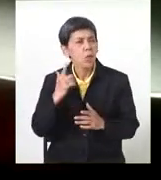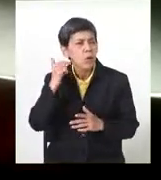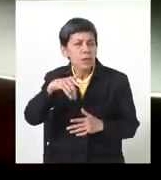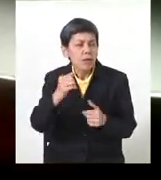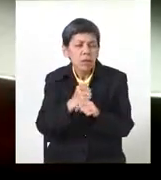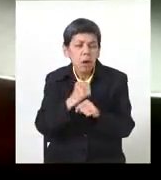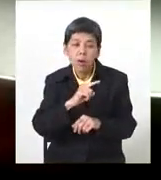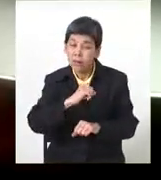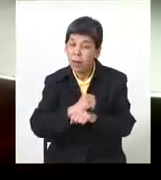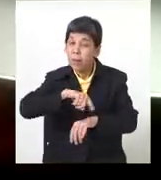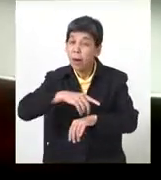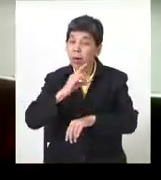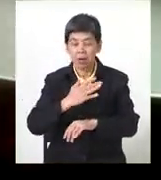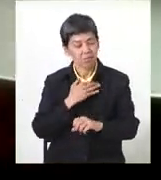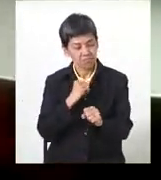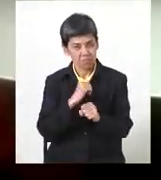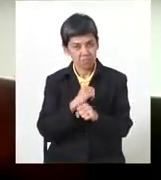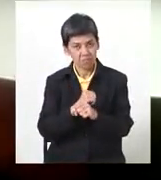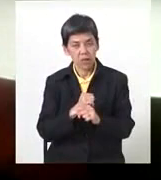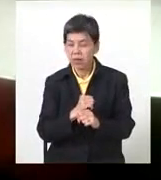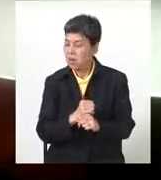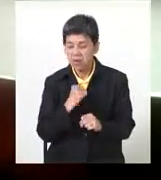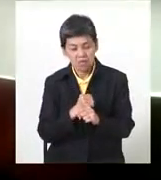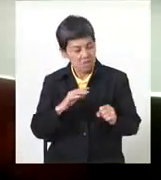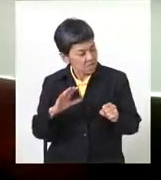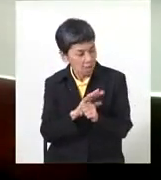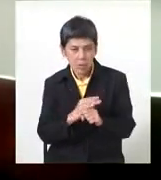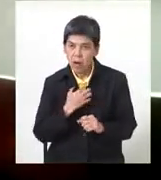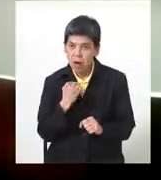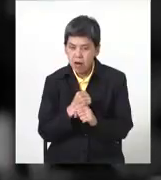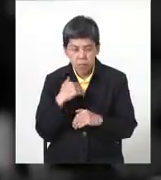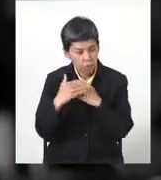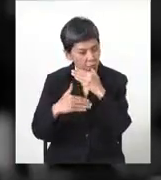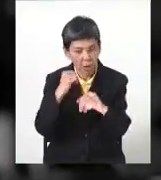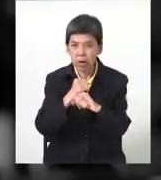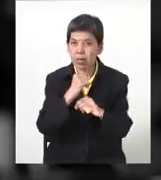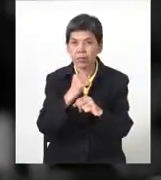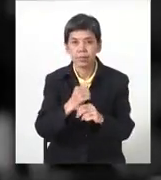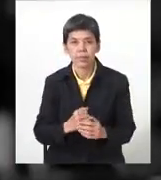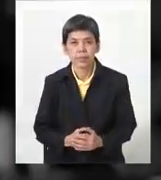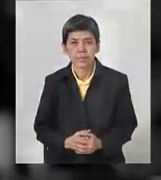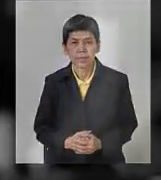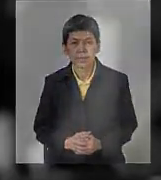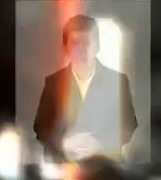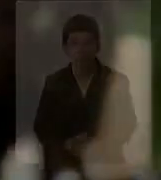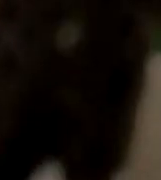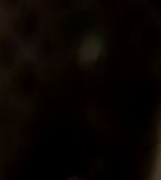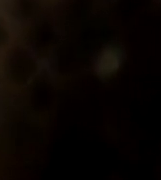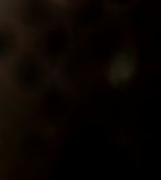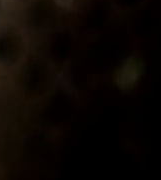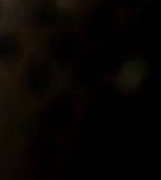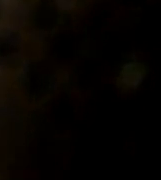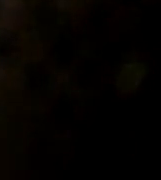ให้ตัวเองคนปกติเนี่ยทำงานวันละ 8ชมผมจะทำงานเป็น 2เท่าของคนปกติเพื่อจะได้ก้าวไปให้ทัน